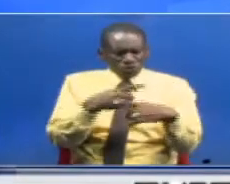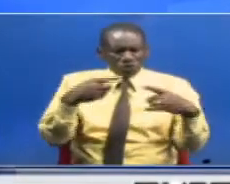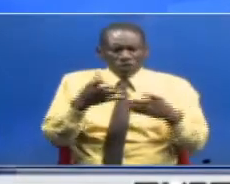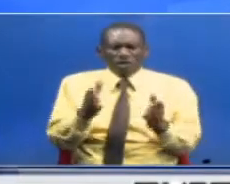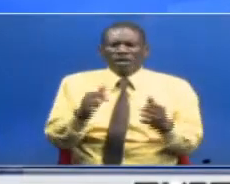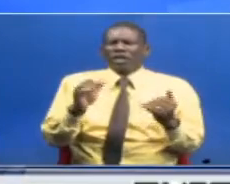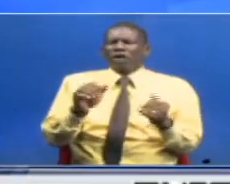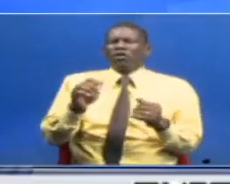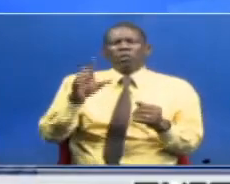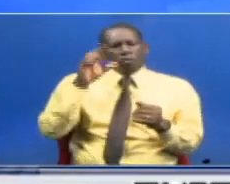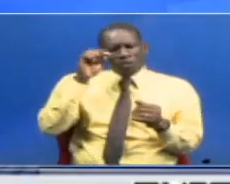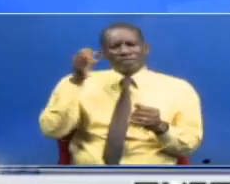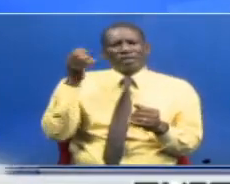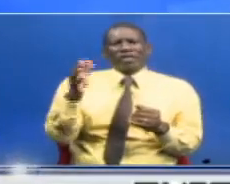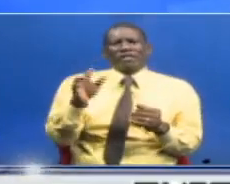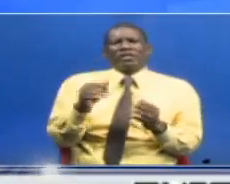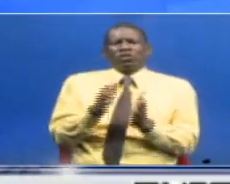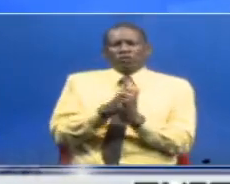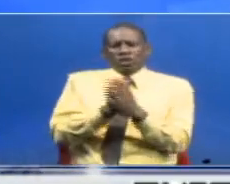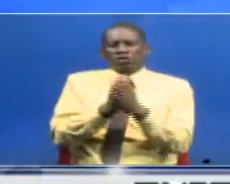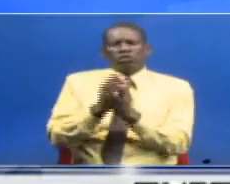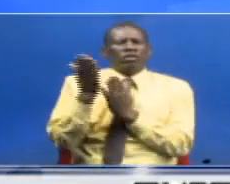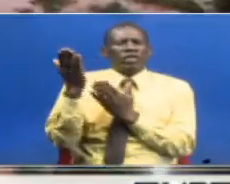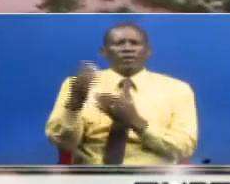kutoka Mombasa na uketo wa taarifa hiyo.